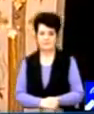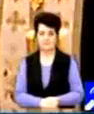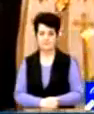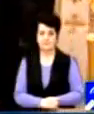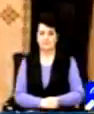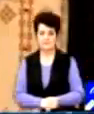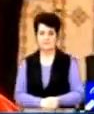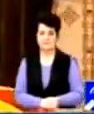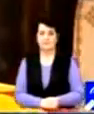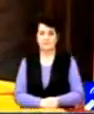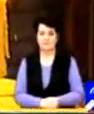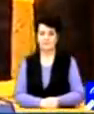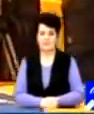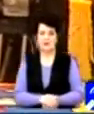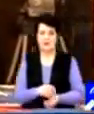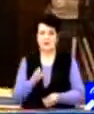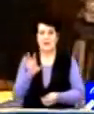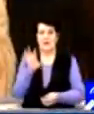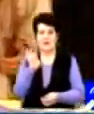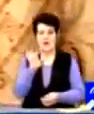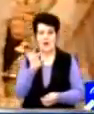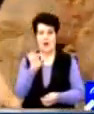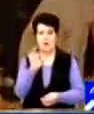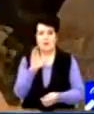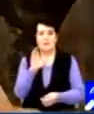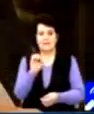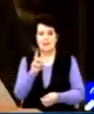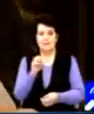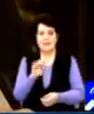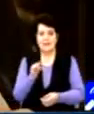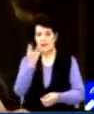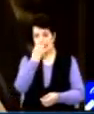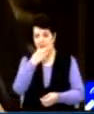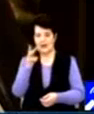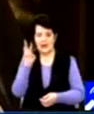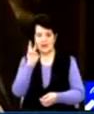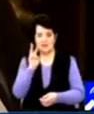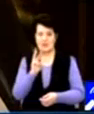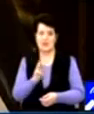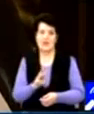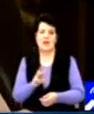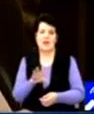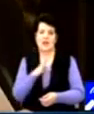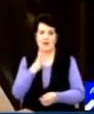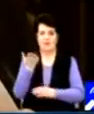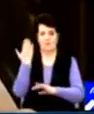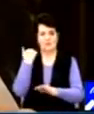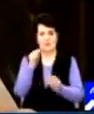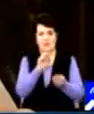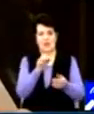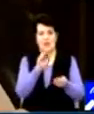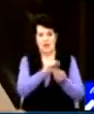Mutarea sicriului cu osemintele regelui Carol al II-lea reprezintă un moment